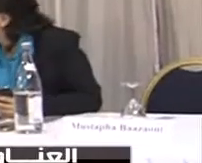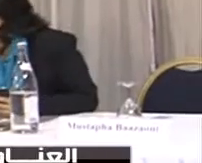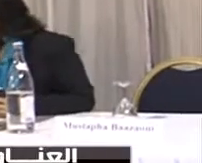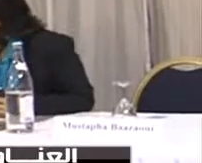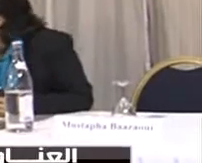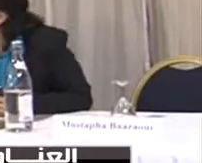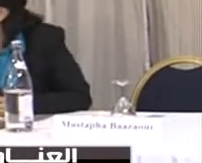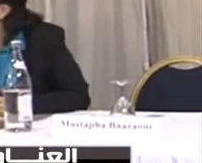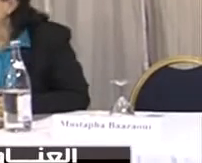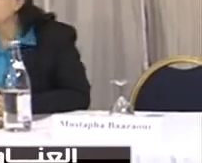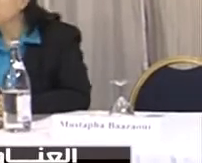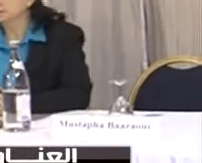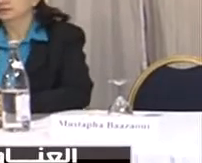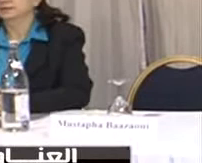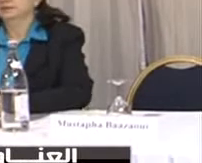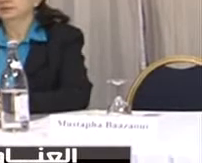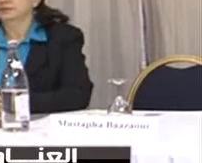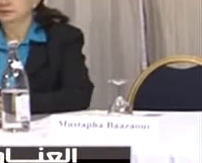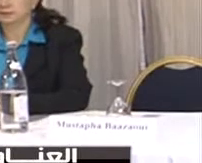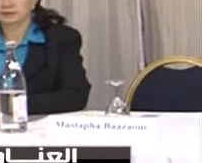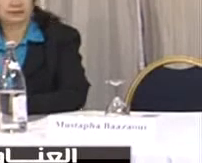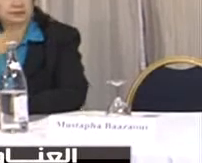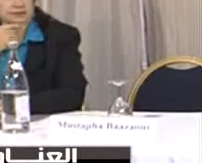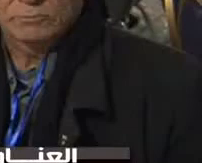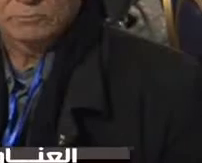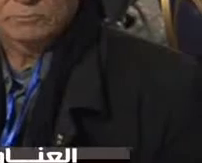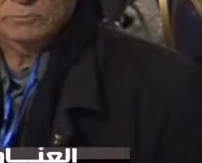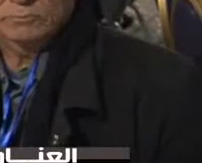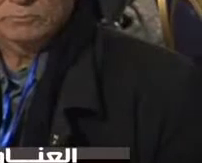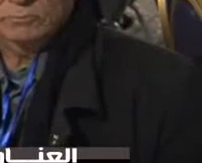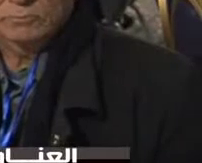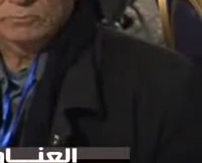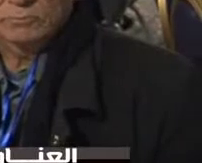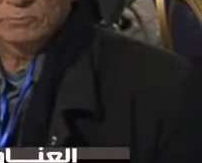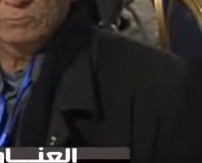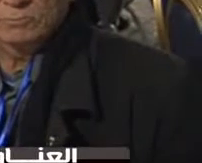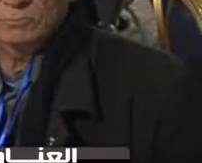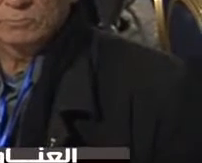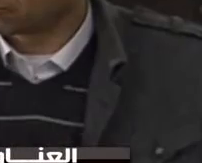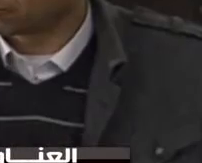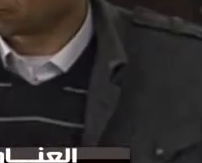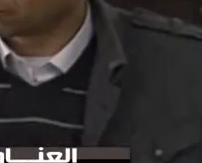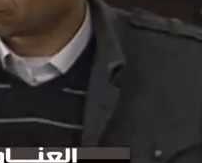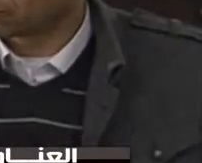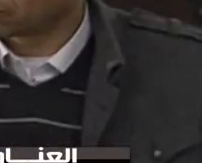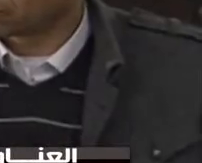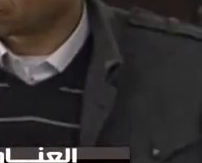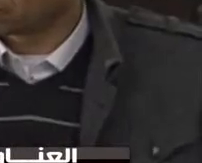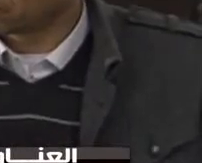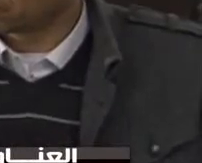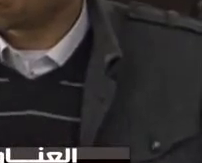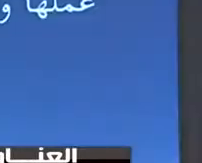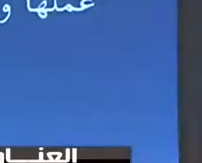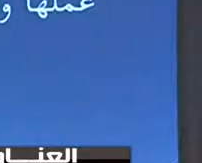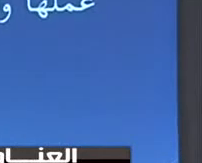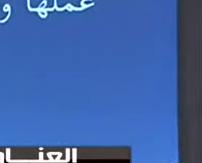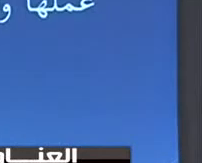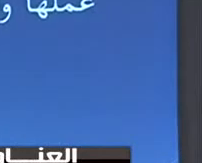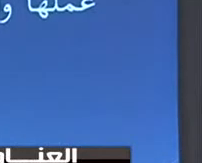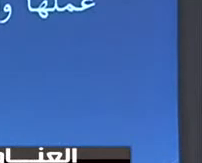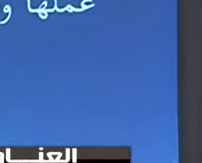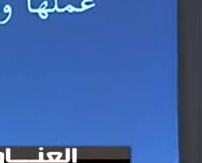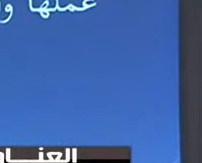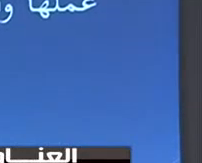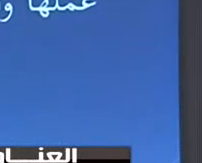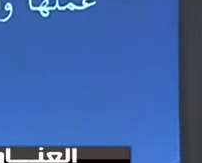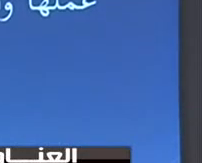هيئة الحقيقة والكرامة تنظم ورشات عمل مع منظمات المجتمع المدني قصد ضمان نجاح مسار العدالة الانتقالية.